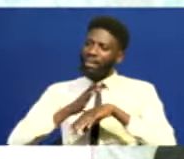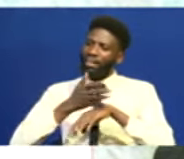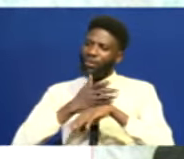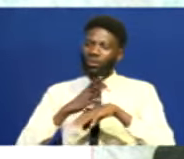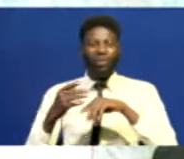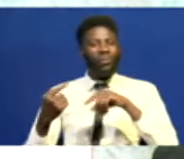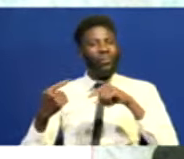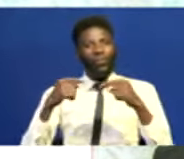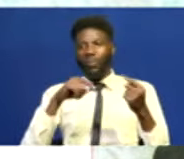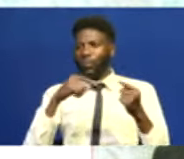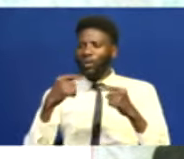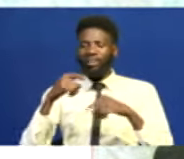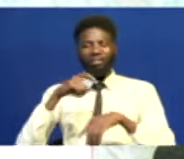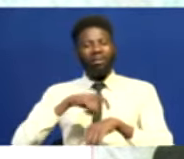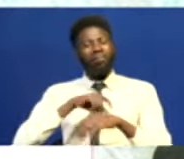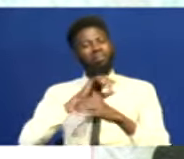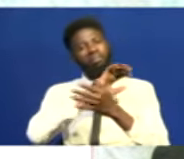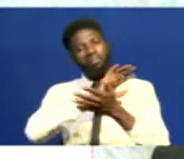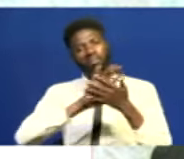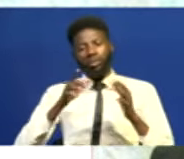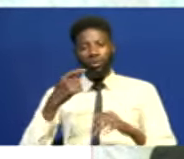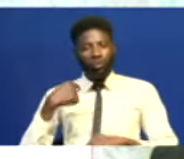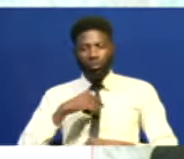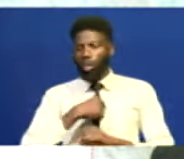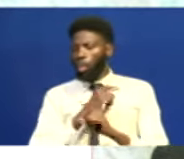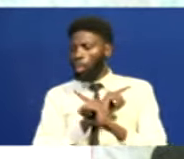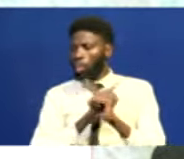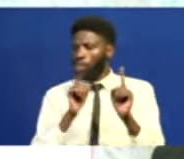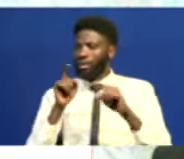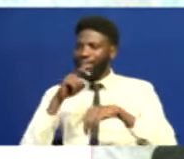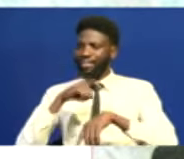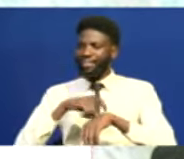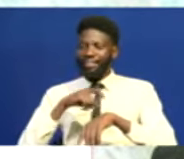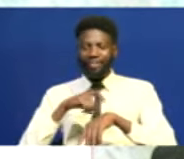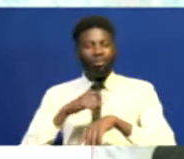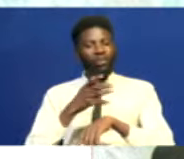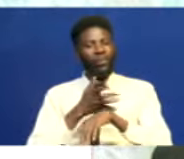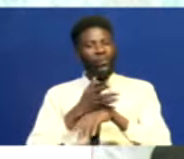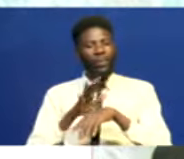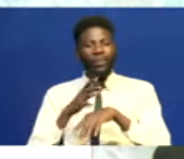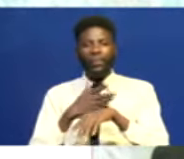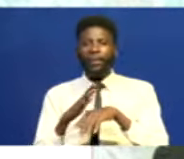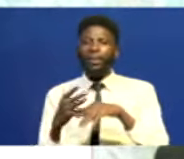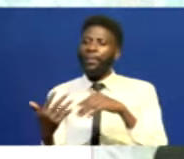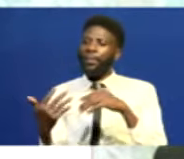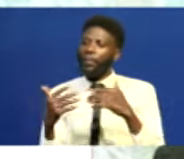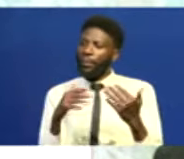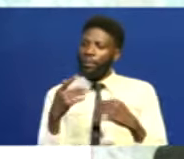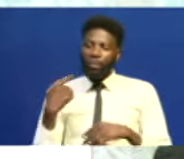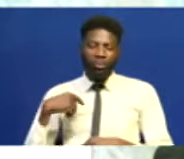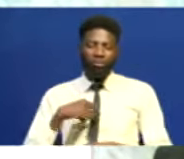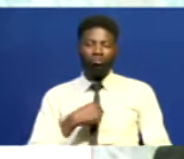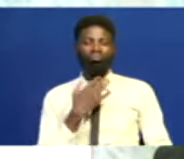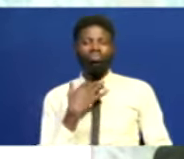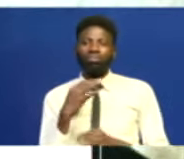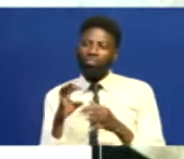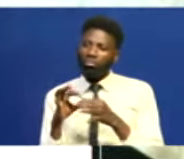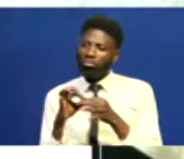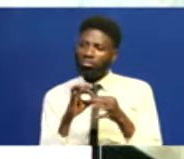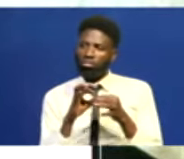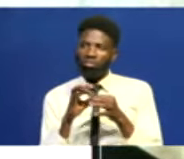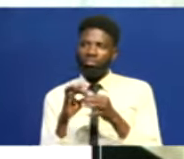ugomvi. Hatuna nafasi ya kupoteza na kupigana. Tunataka tuungane,